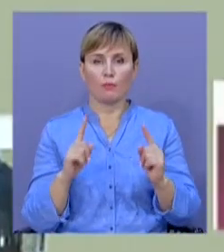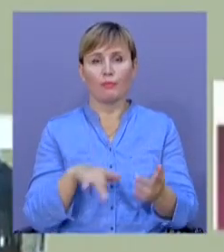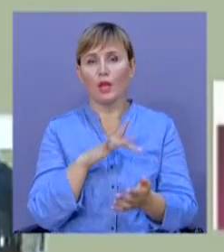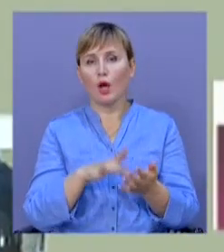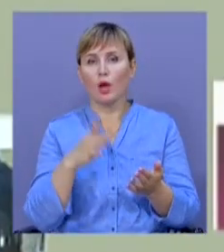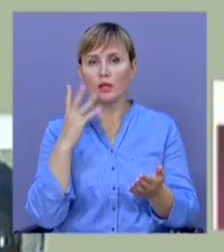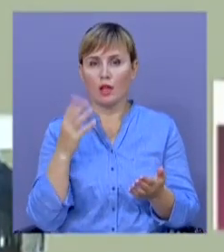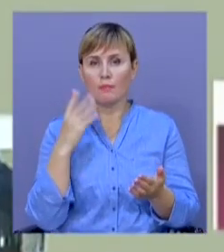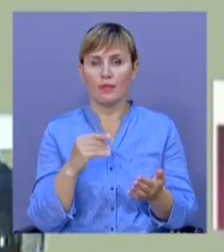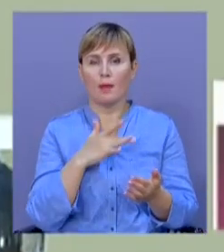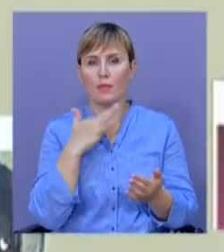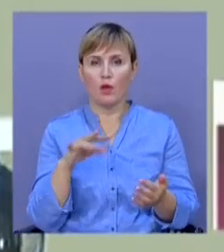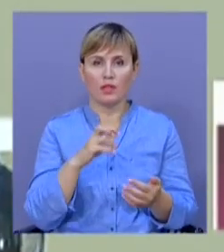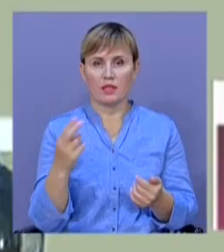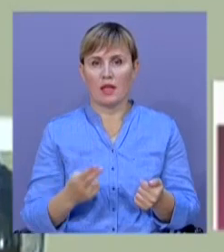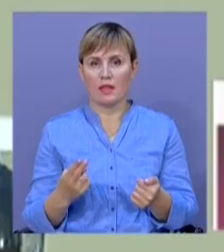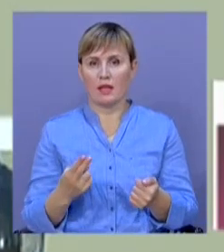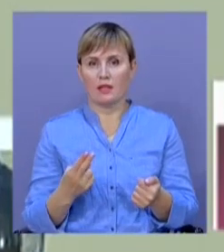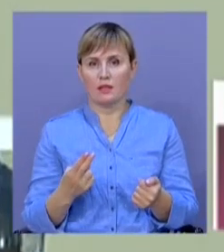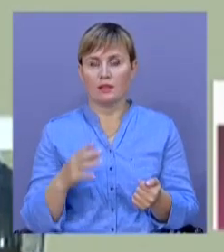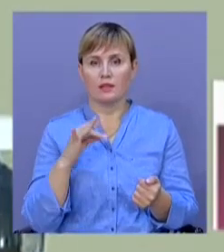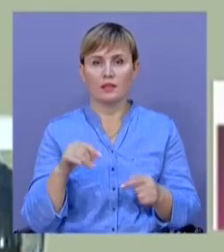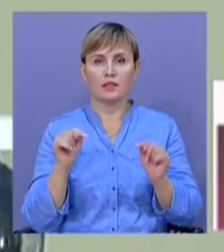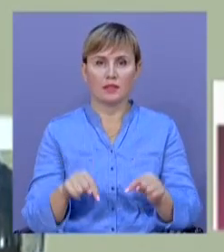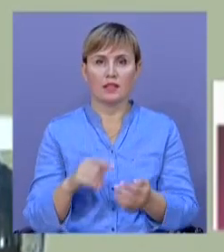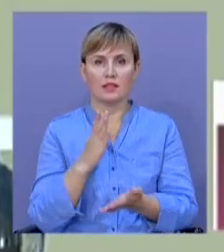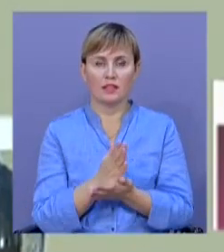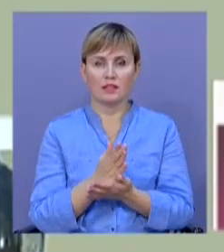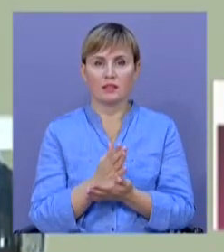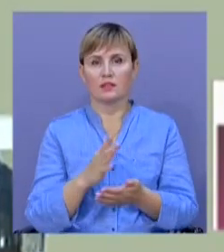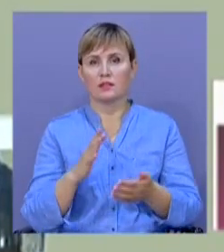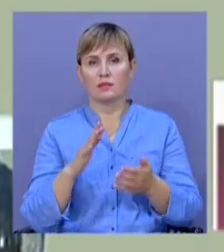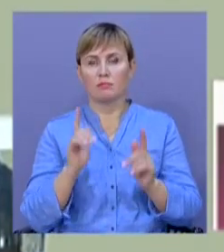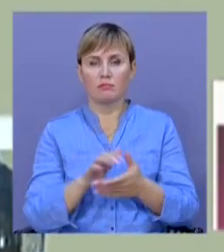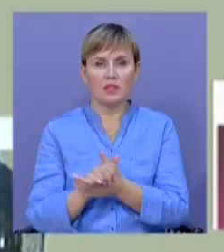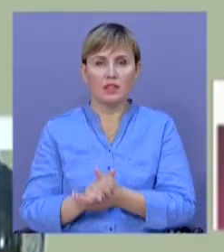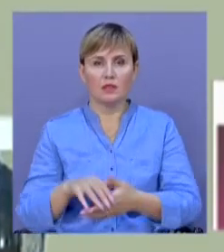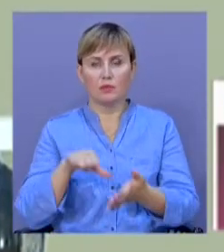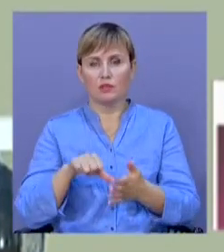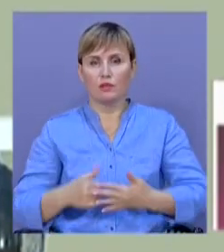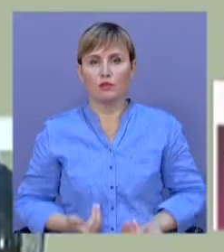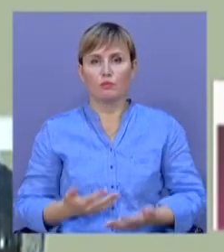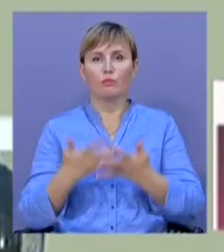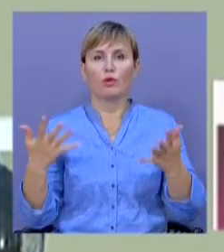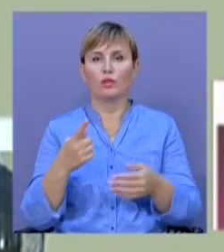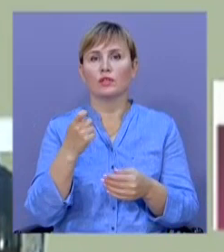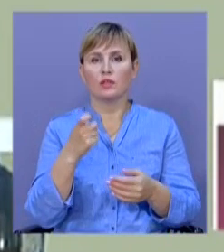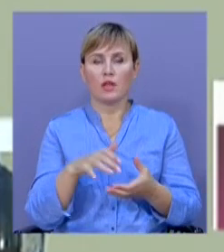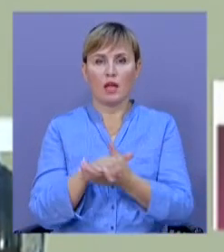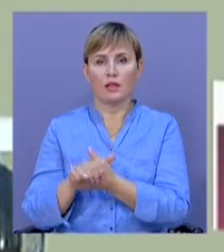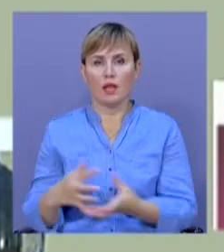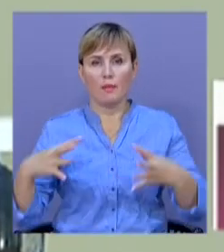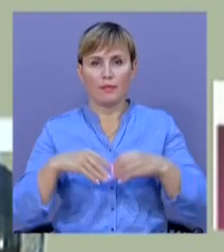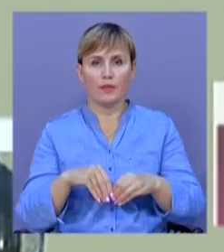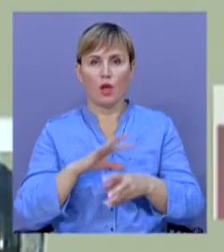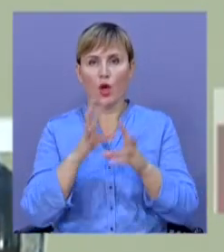Алматы многонациональный. Здесь в мире и согласии проживают представители более 100 этносов, объединенных